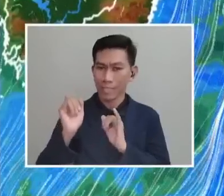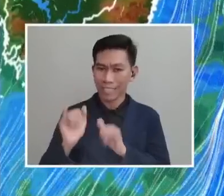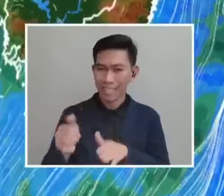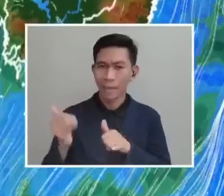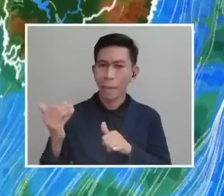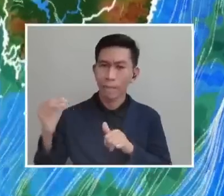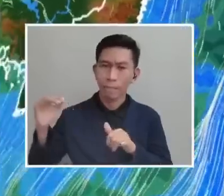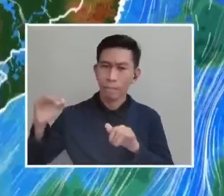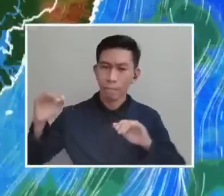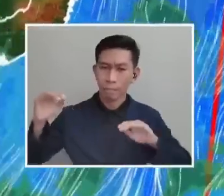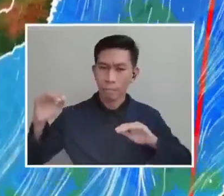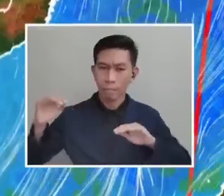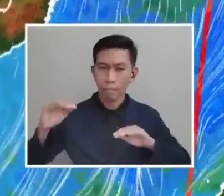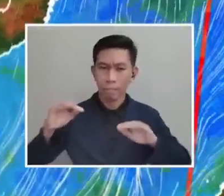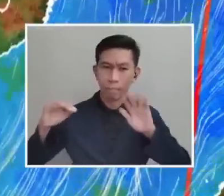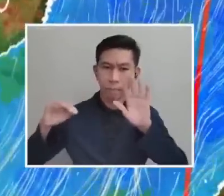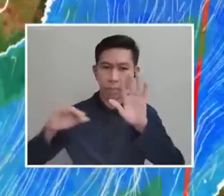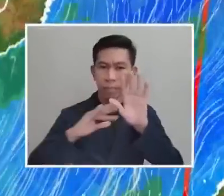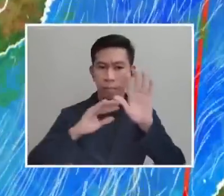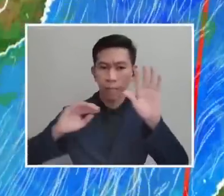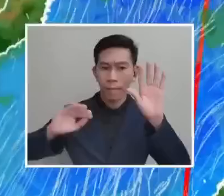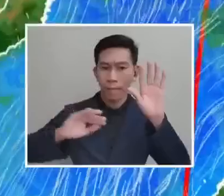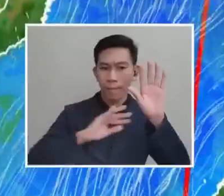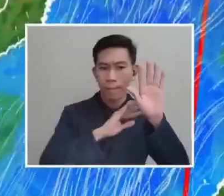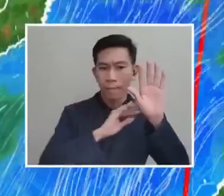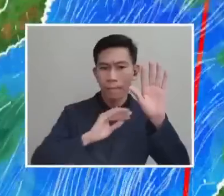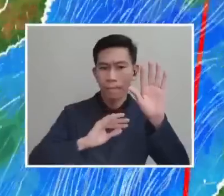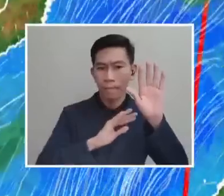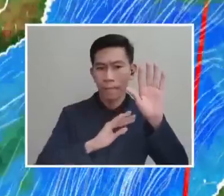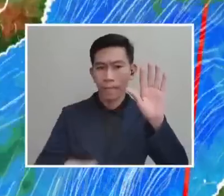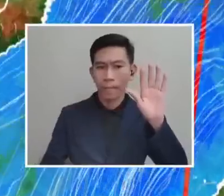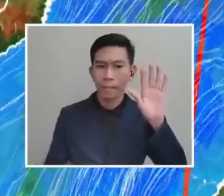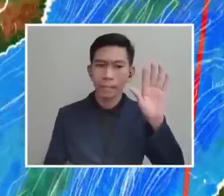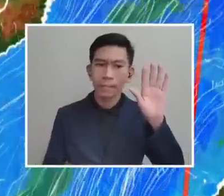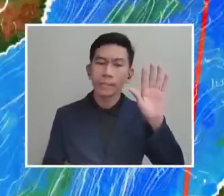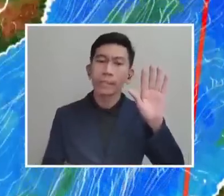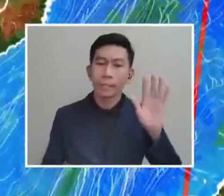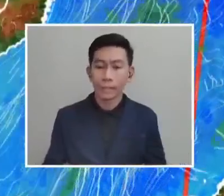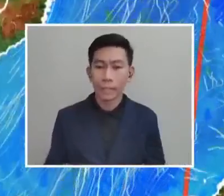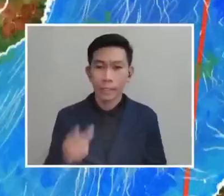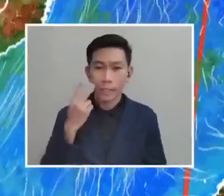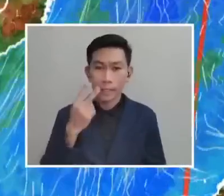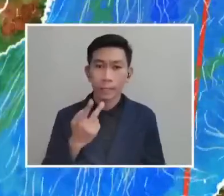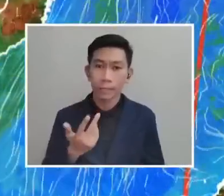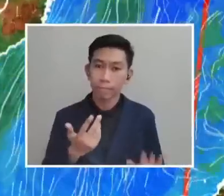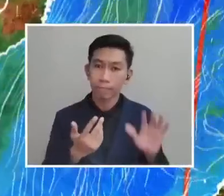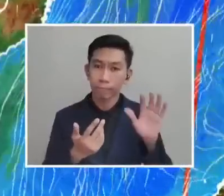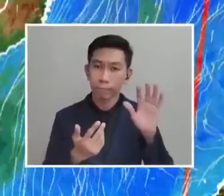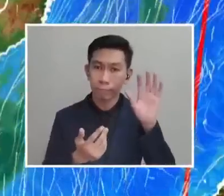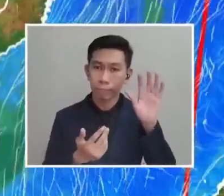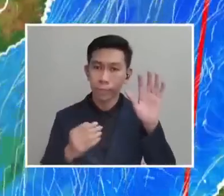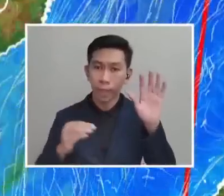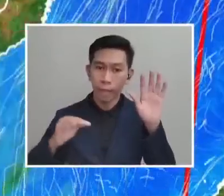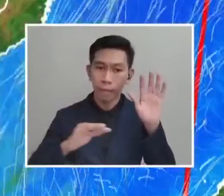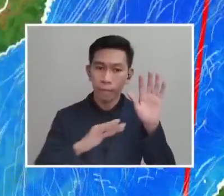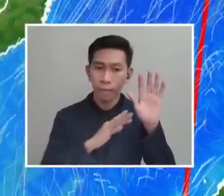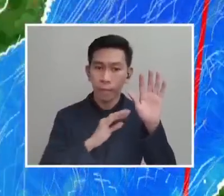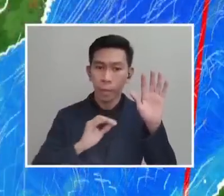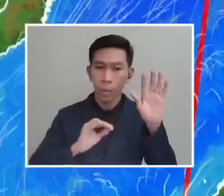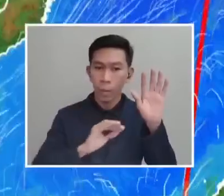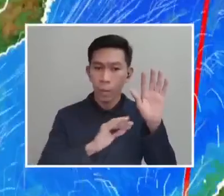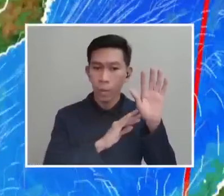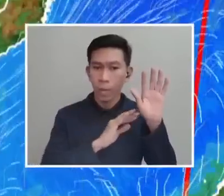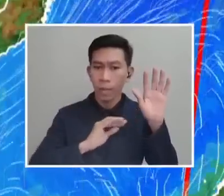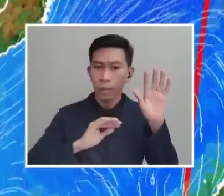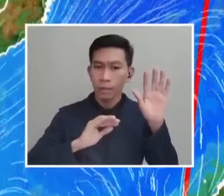aatras na ang high pressure area at ang extension o ridge nito palayo sa ating bansa at isang mahinang low pressure area ang